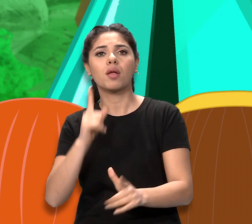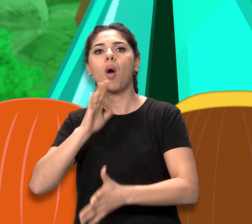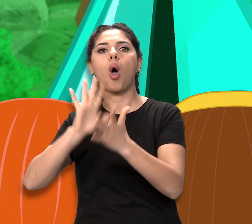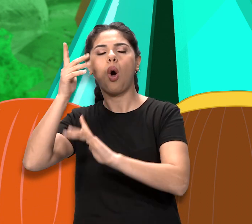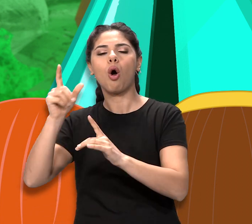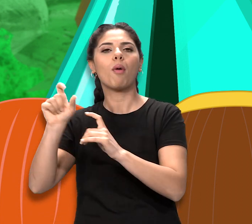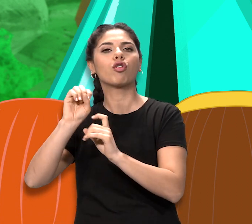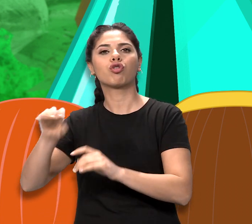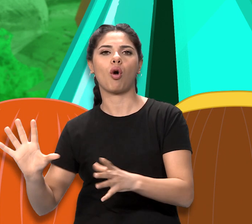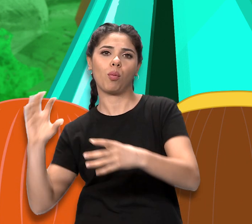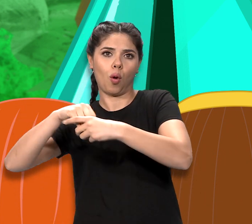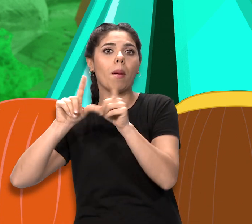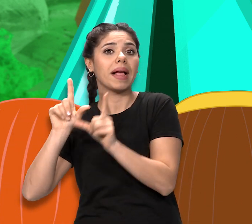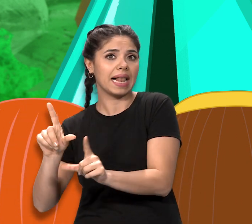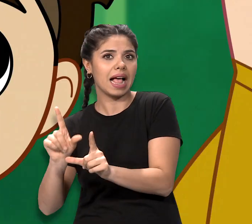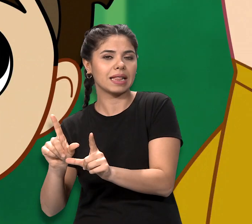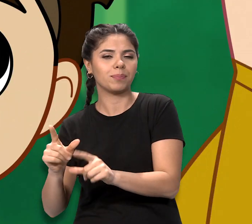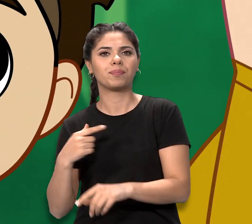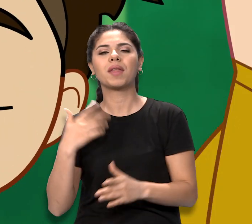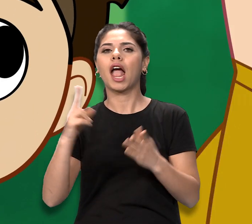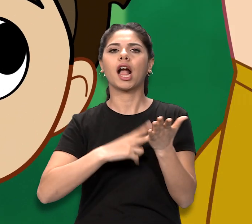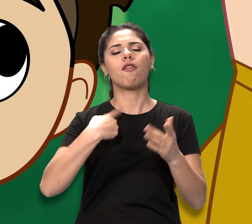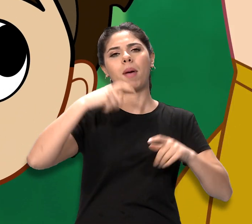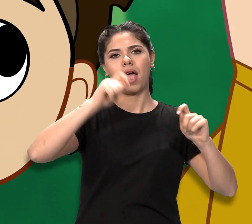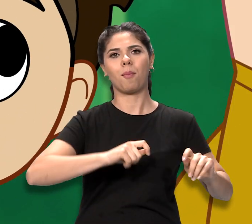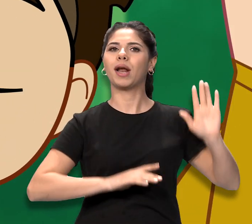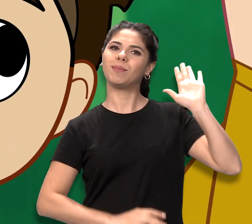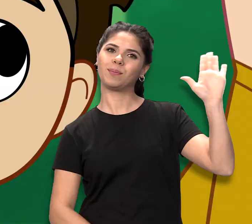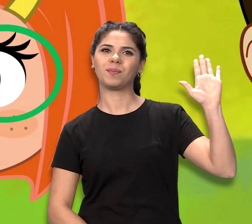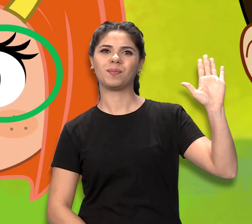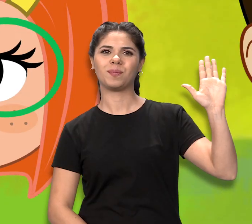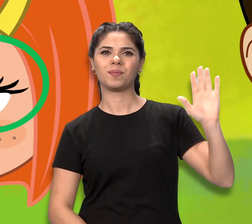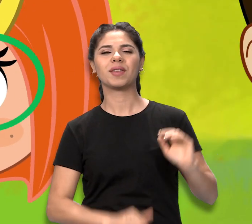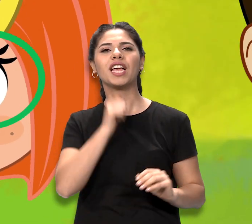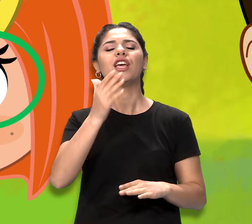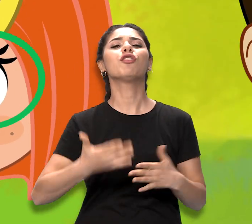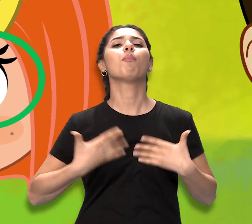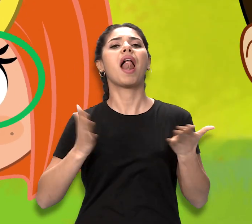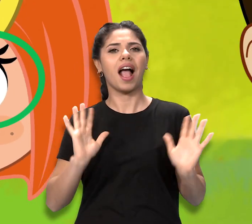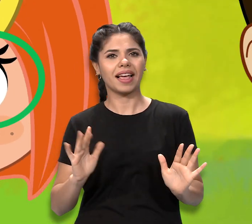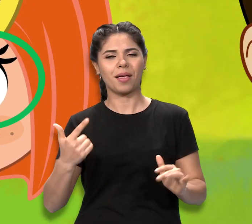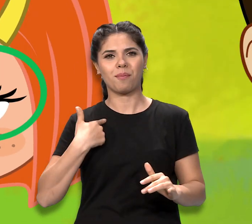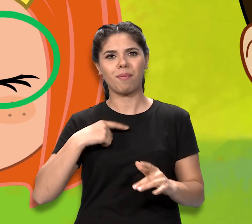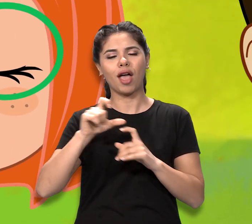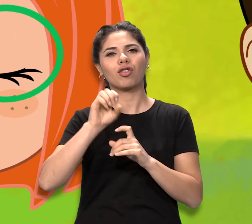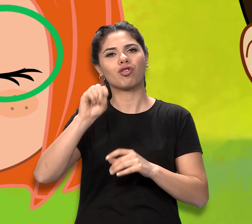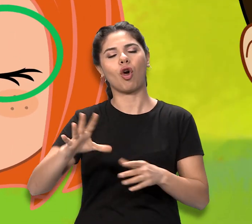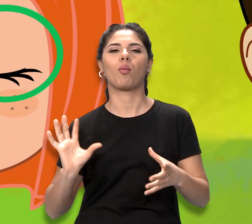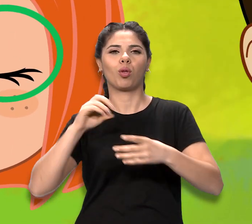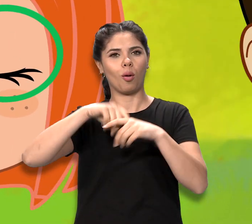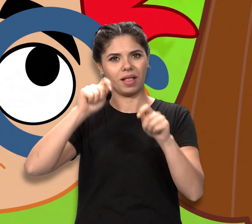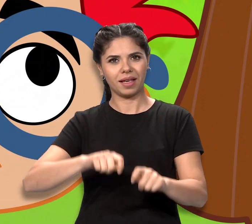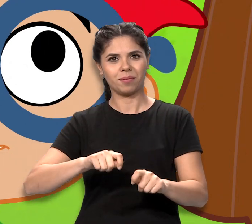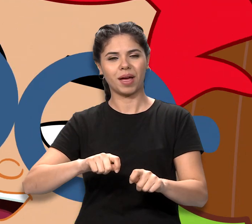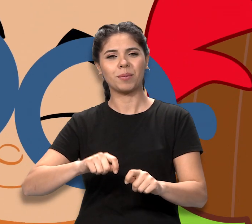ne kadar çöp varsa toplanacak. Kahvaltıyı ben hazırlarım. Hiç merak etmeyin. Ben çöpleri